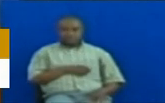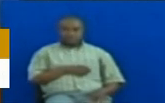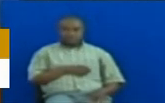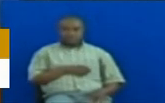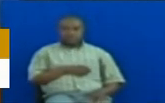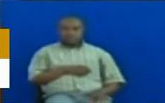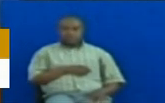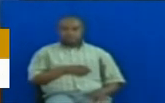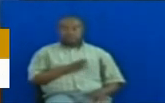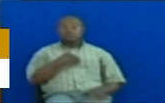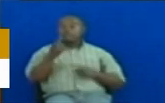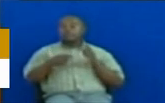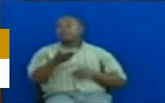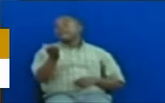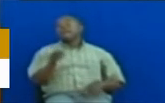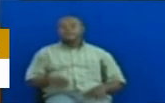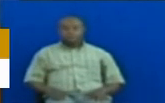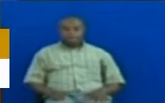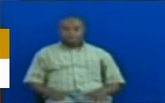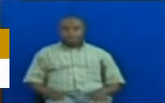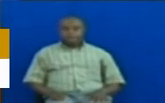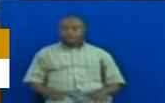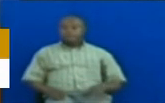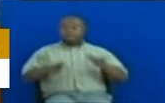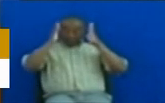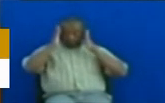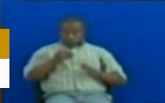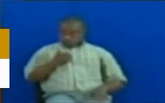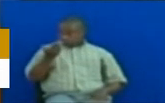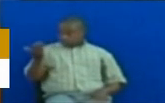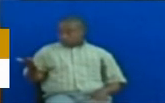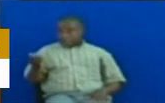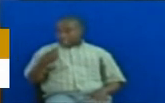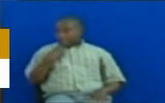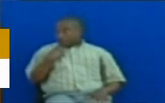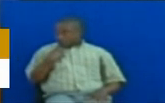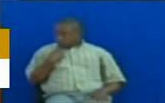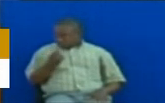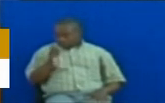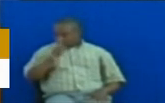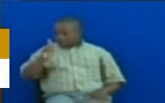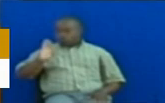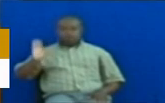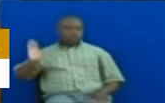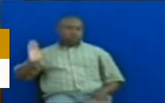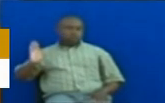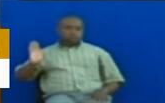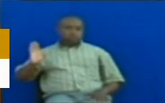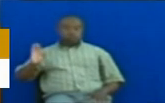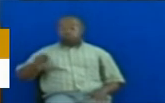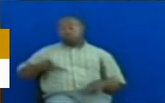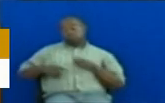Elima, endelea, malizia. Mheshimiwa Mwenyekiti, sijasema executive committee, nimesema swali